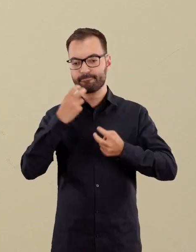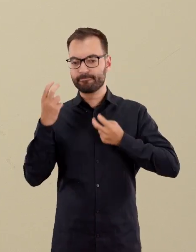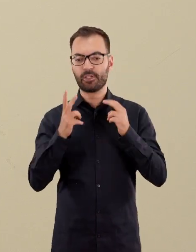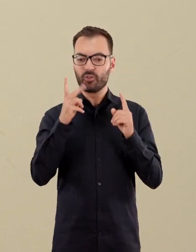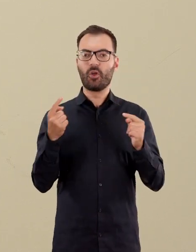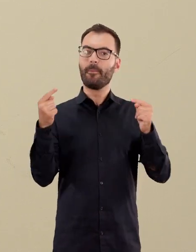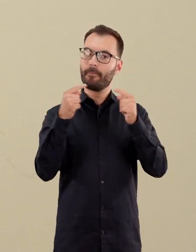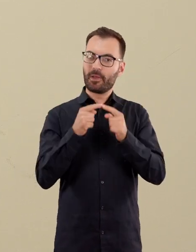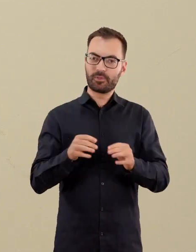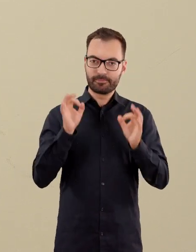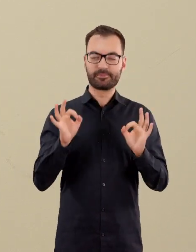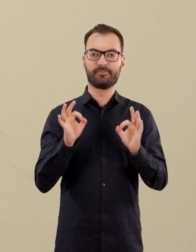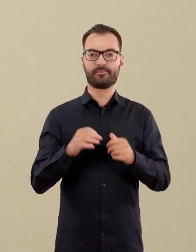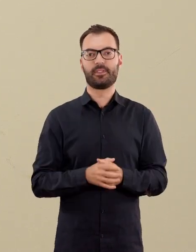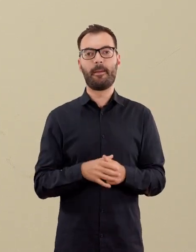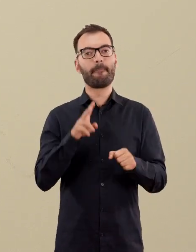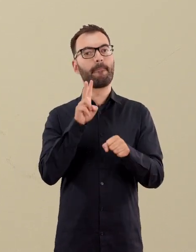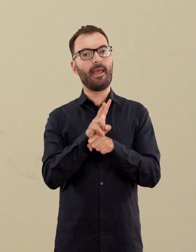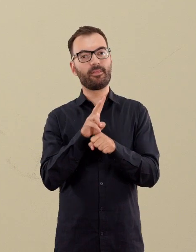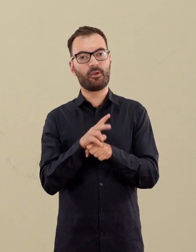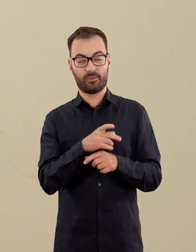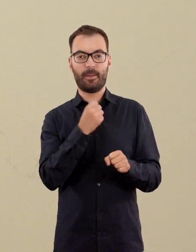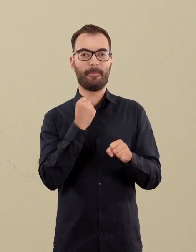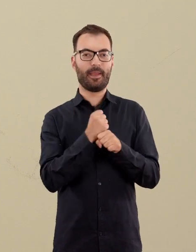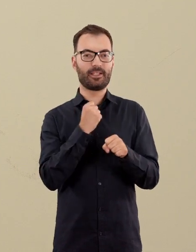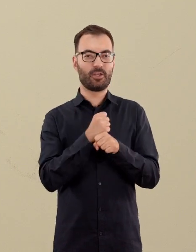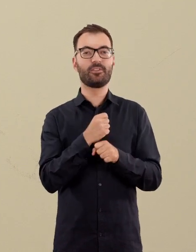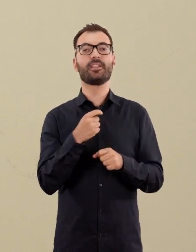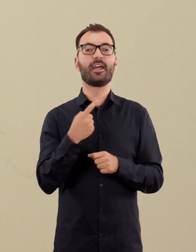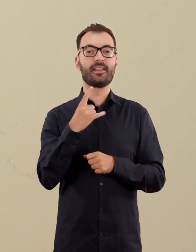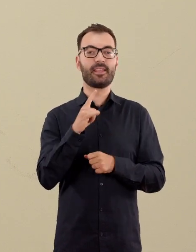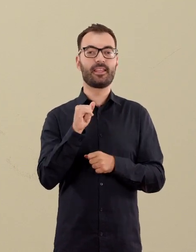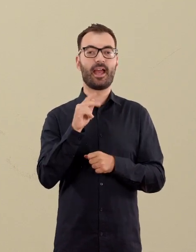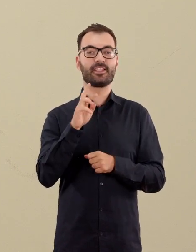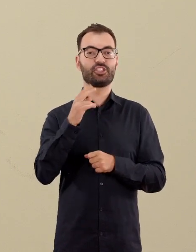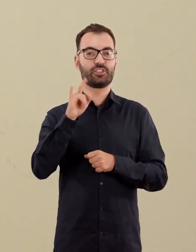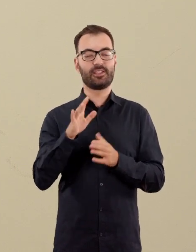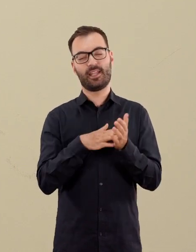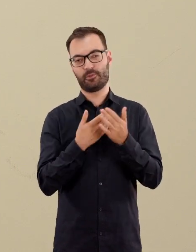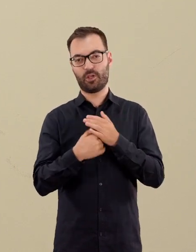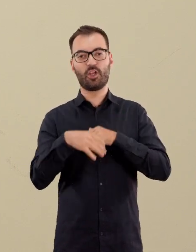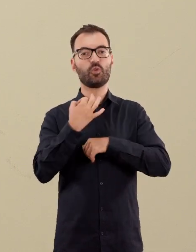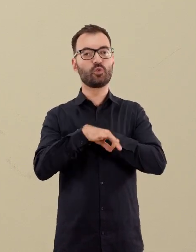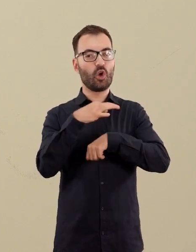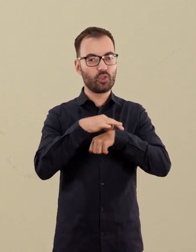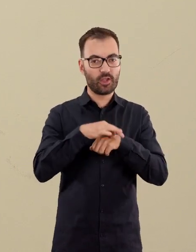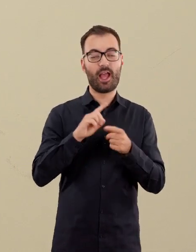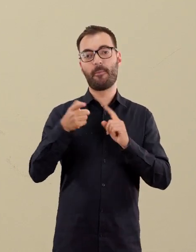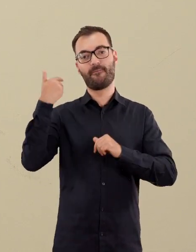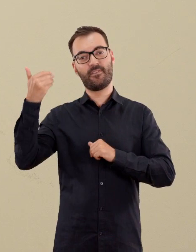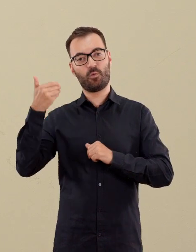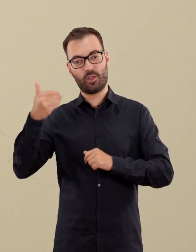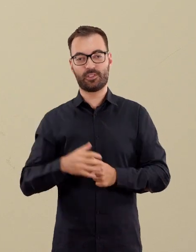poszukujemy odpowiedniej osoby. Mentorem może zostać pracownik dydaktyczny, np. doktorant bądź